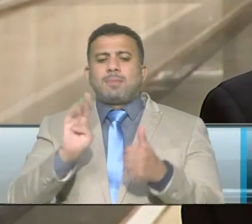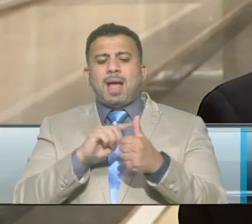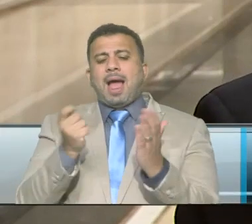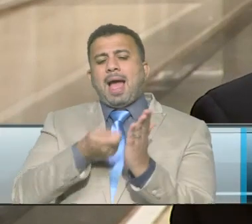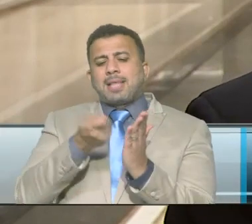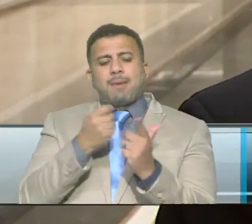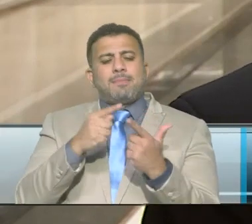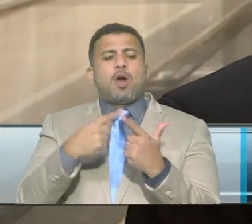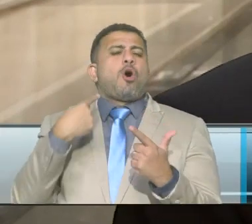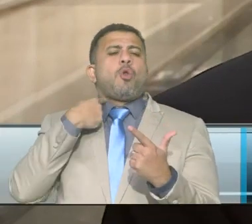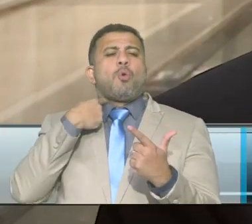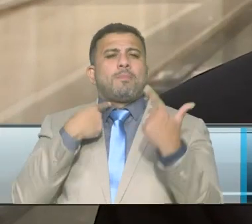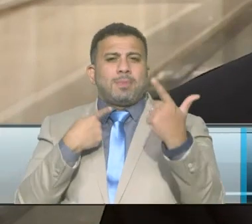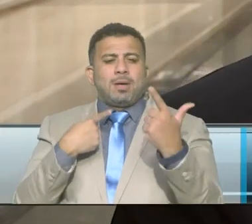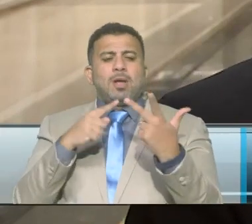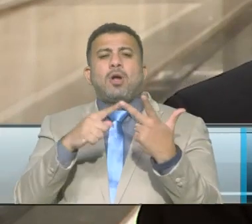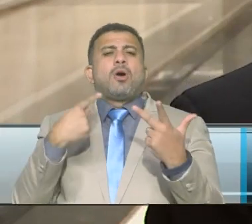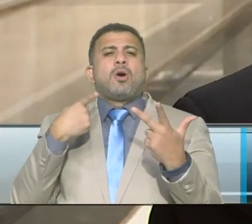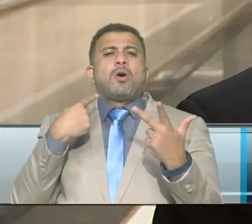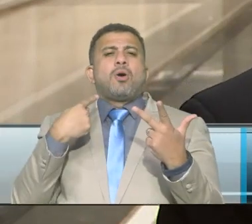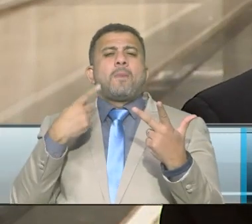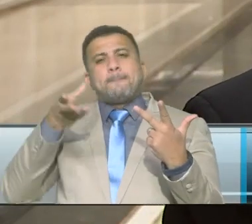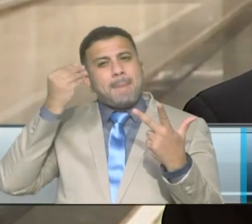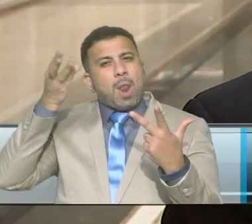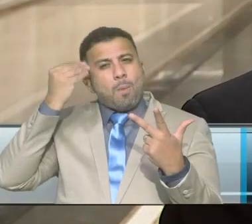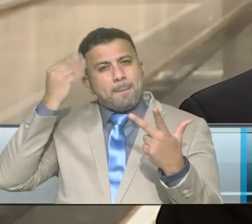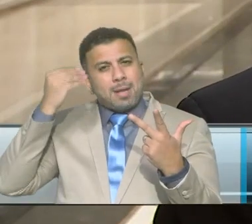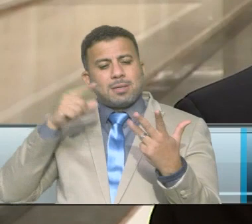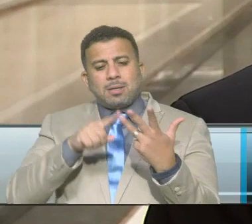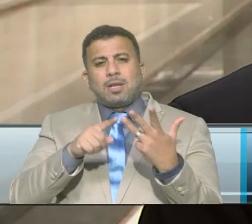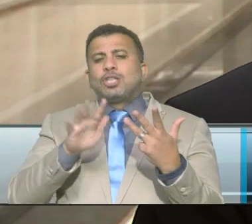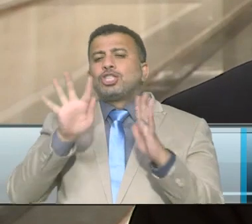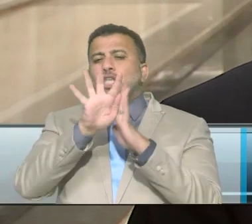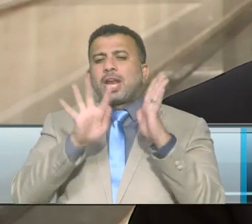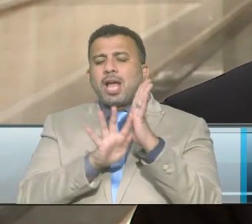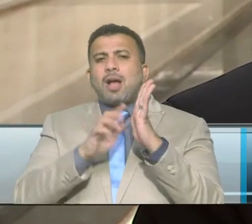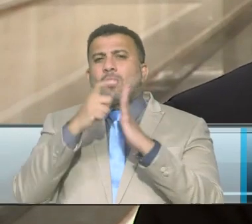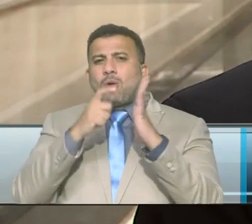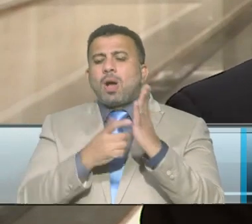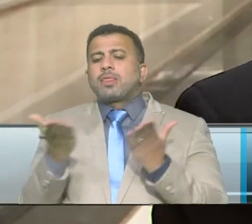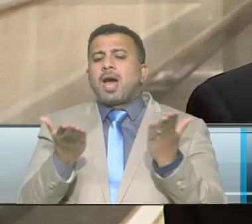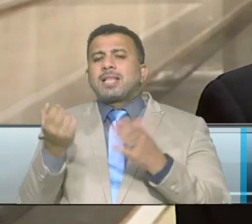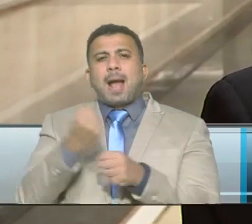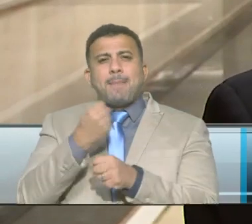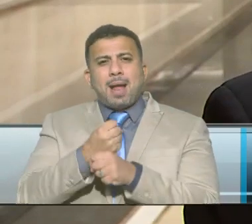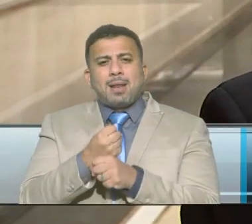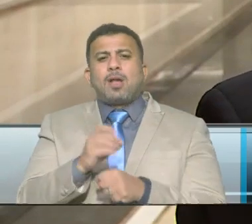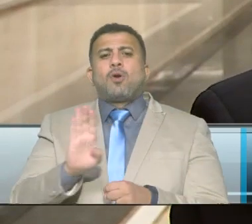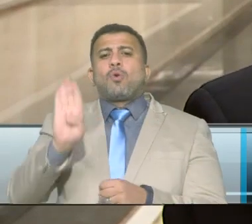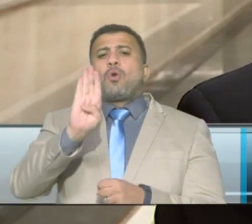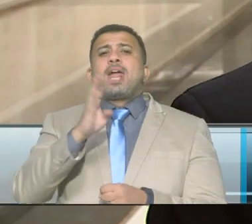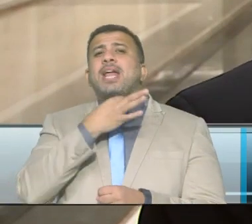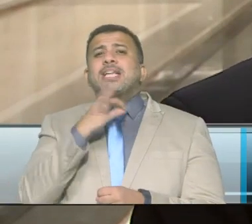الآداب والعلوم وعلوم وتقنية المعلومات، وعندنا الشريعة والقانون وإدارة الأعمال، وكذلك الكلية